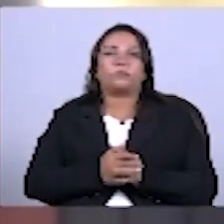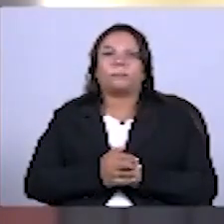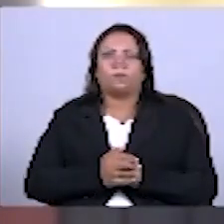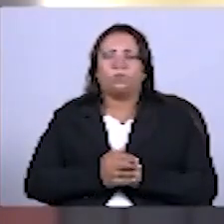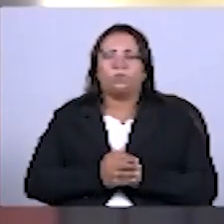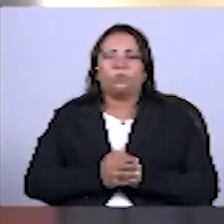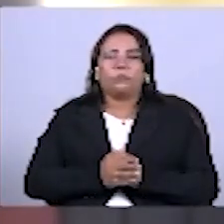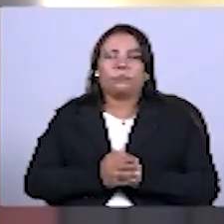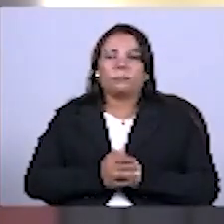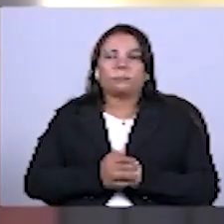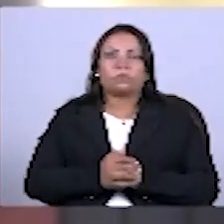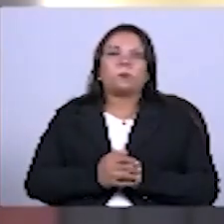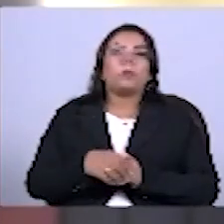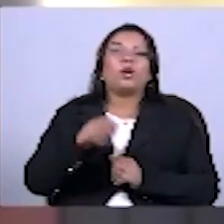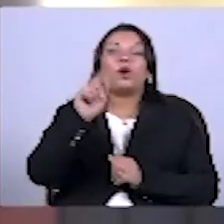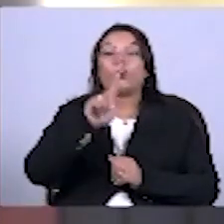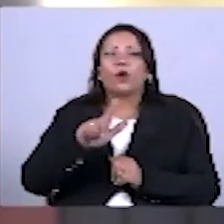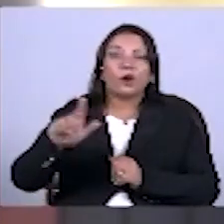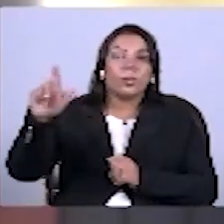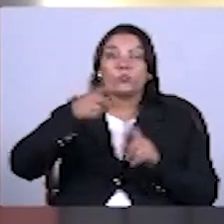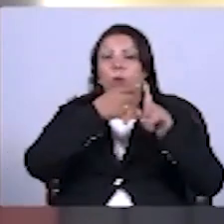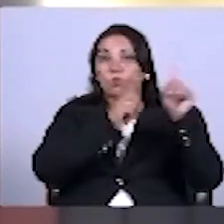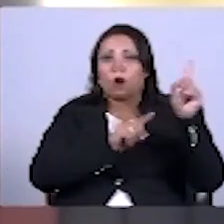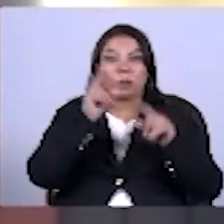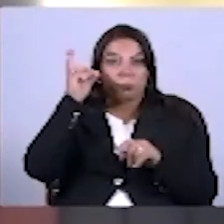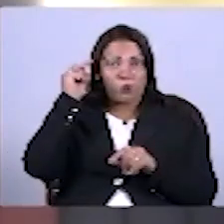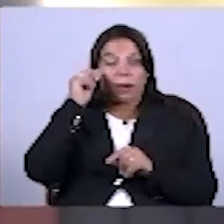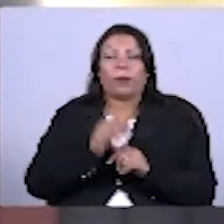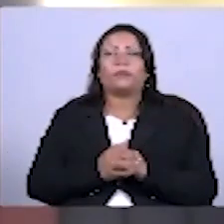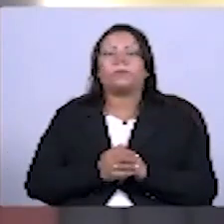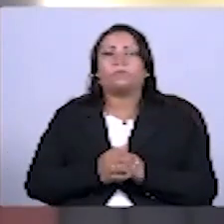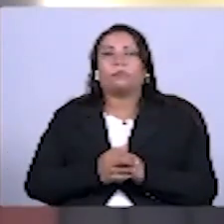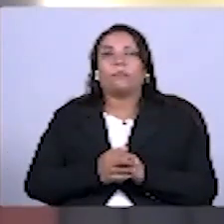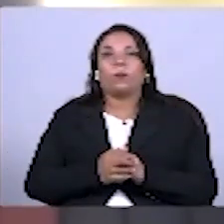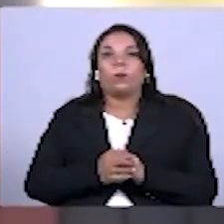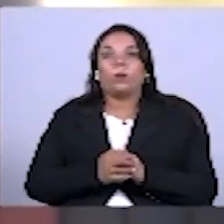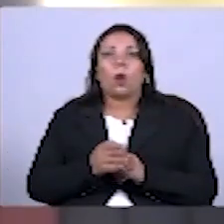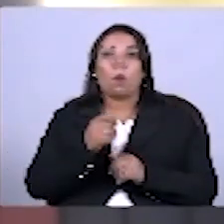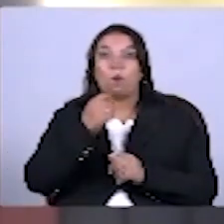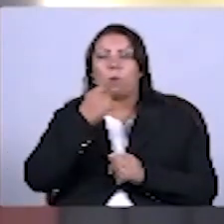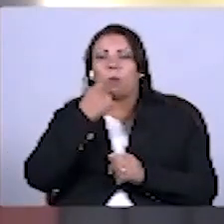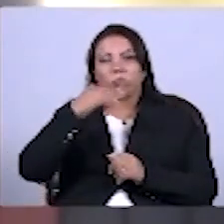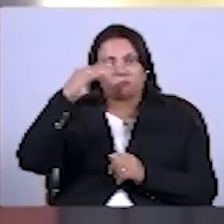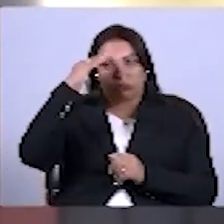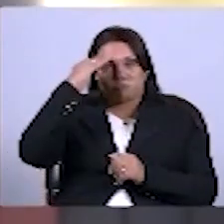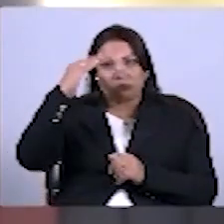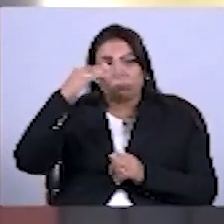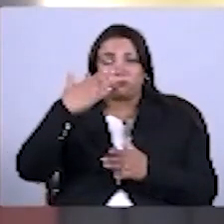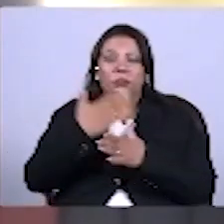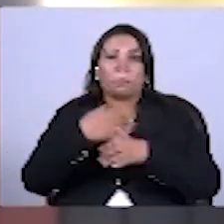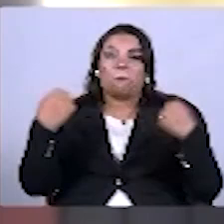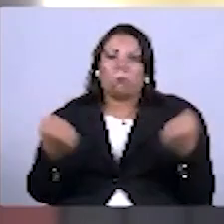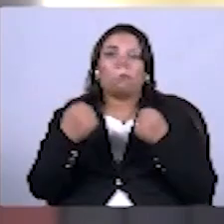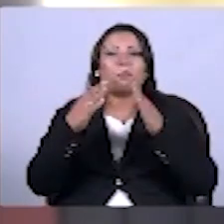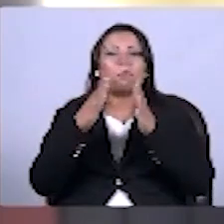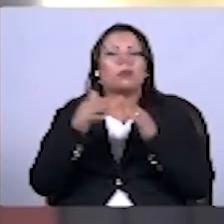الفلسطيني بنيامين نتنياهو رئيس وزراء اسرائيل حيا جهود مصر التي تبغى